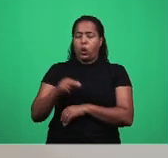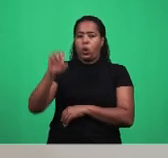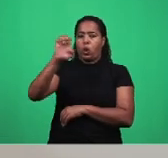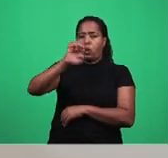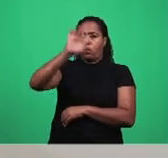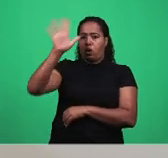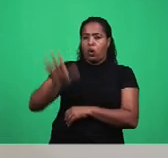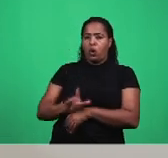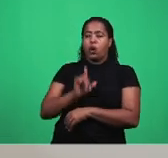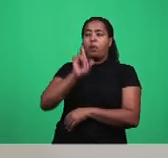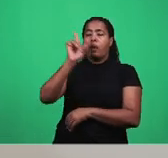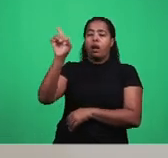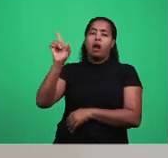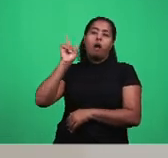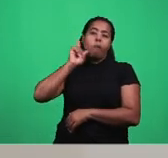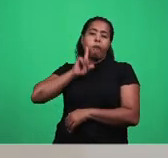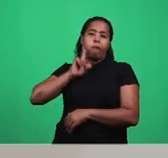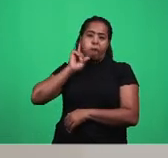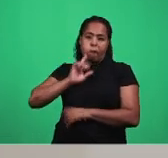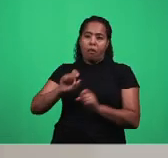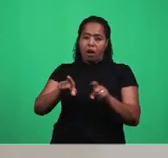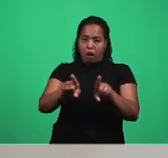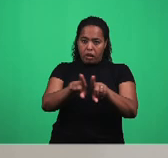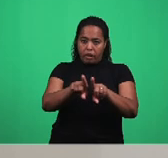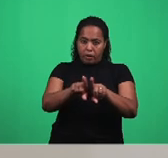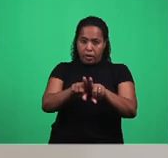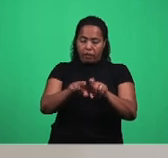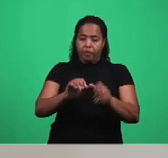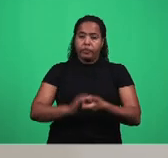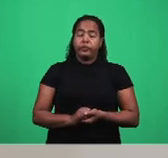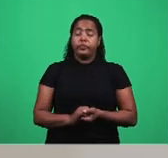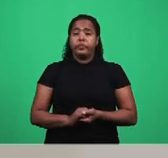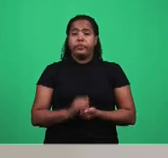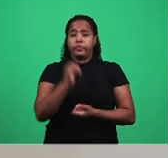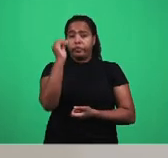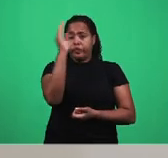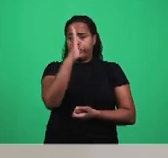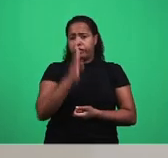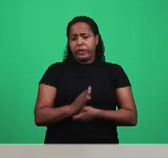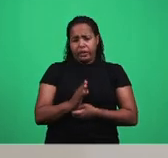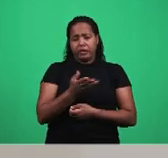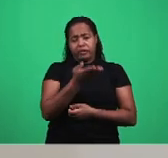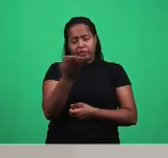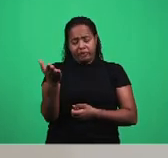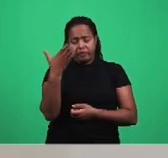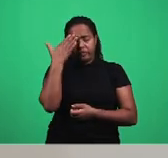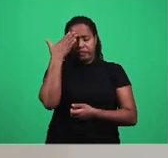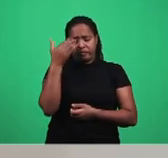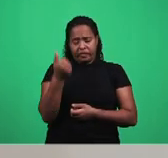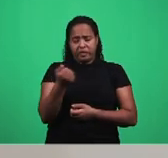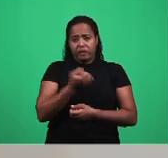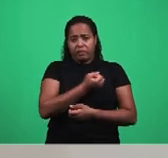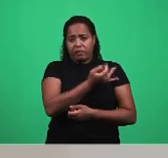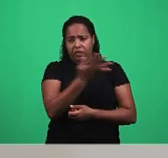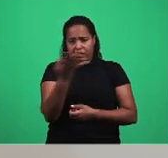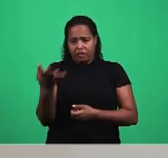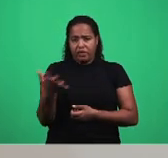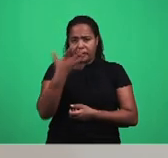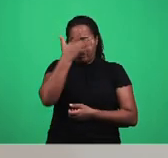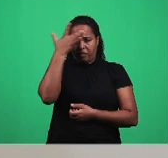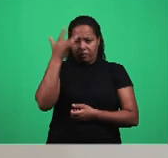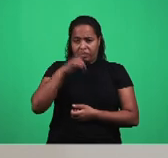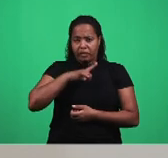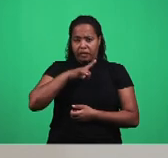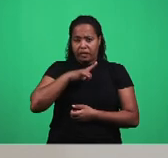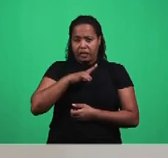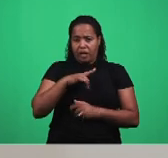venus de l'Europe et des États-Unis. Au Brésil, vous savez déjà la quantité que nous avons. Nous avons un groupe de